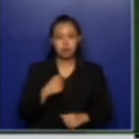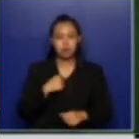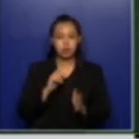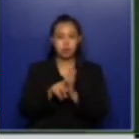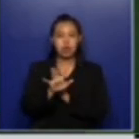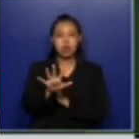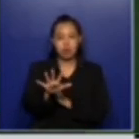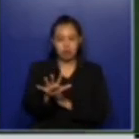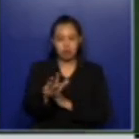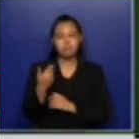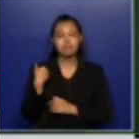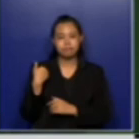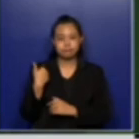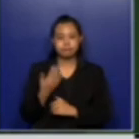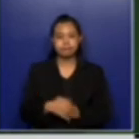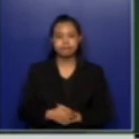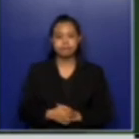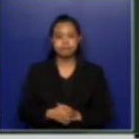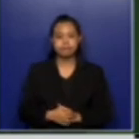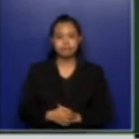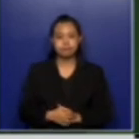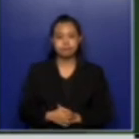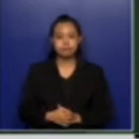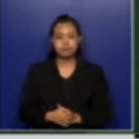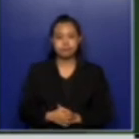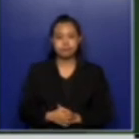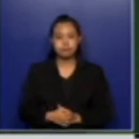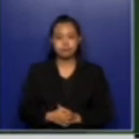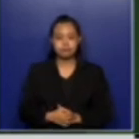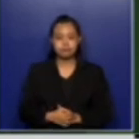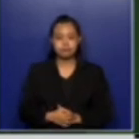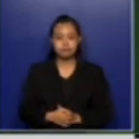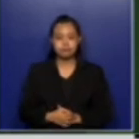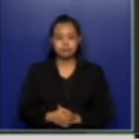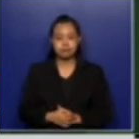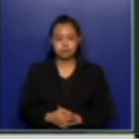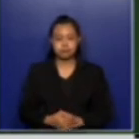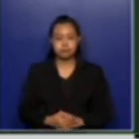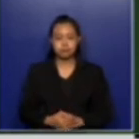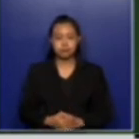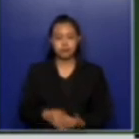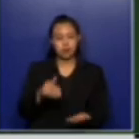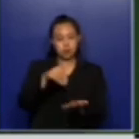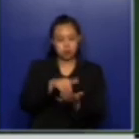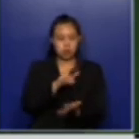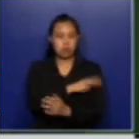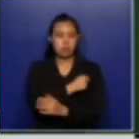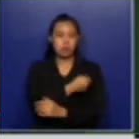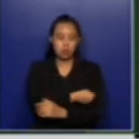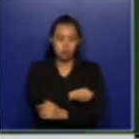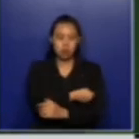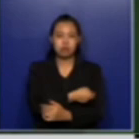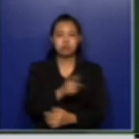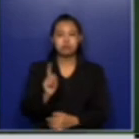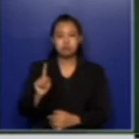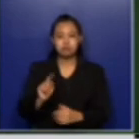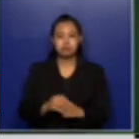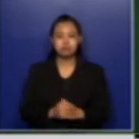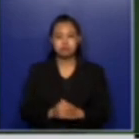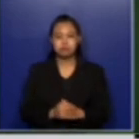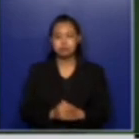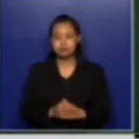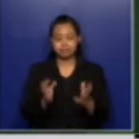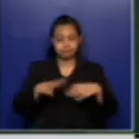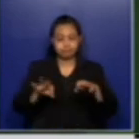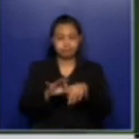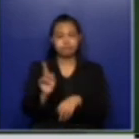ท่านประธานครับแล้วนอกจากนั้นการเป็นศูนย์กลางทางการแพทย์และสาธารณสุขนั้นมีความจำเป็นว่